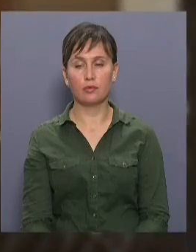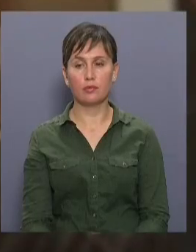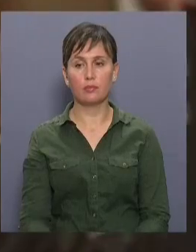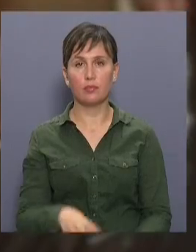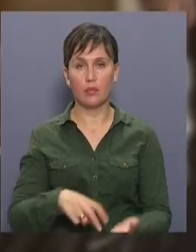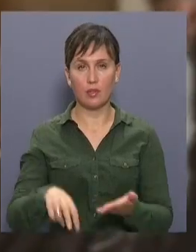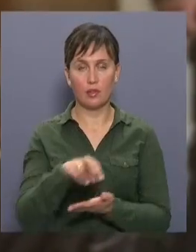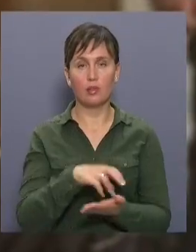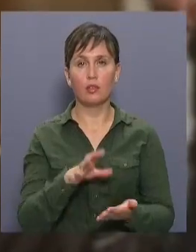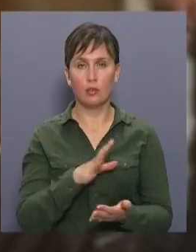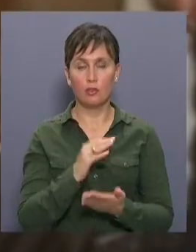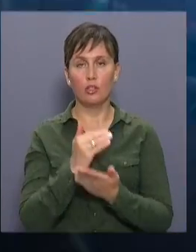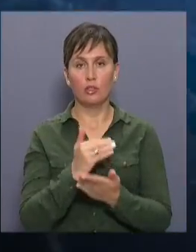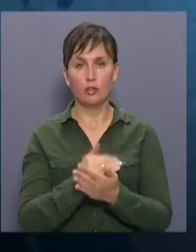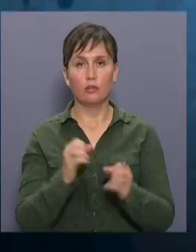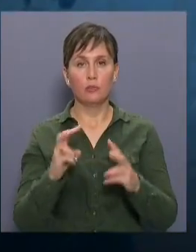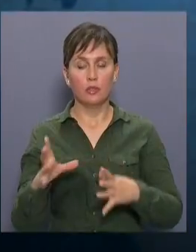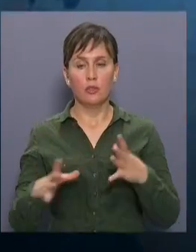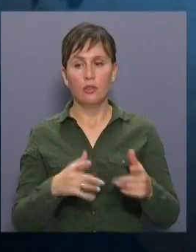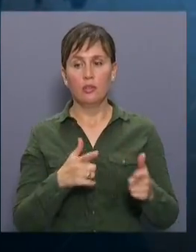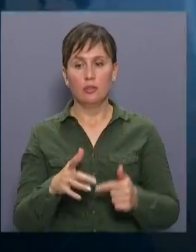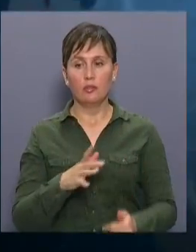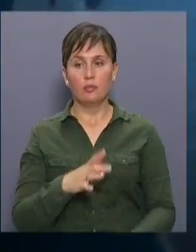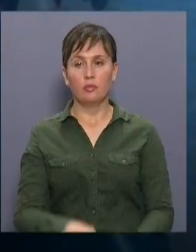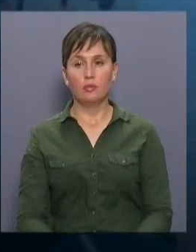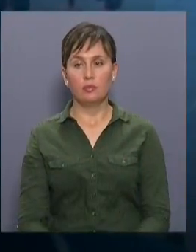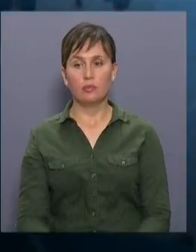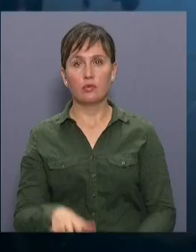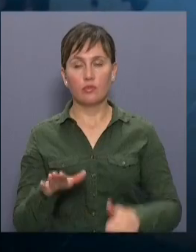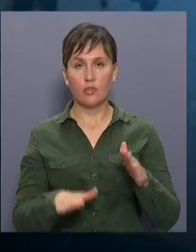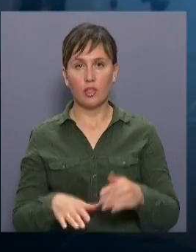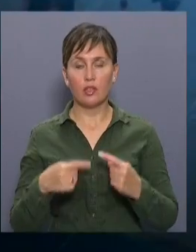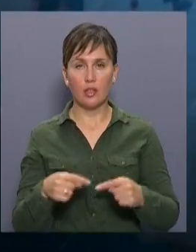Подошли в весовом режиме, вот, прошли ряд спаррингов.